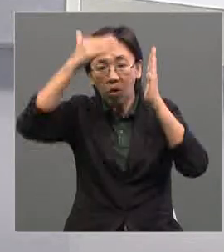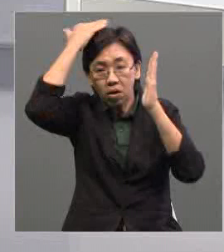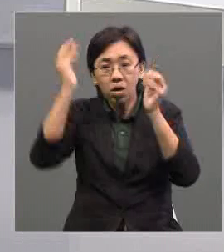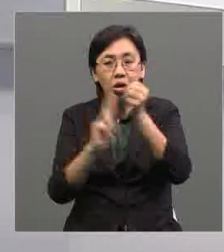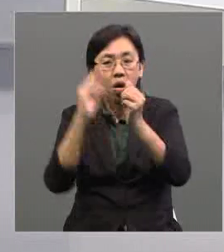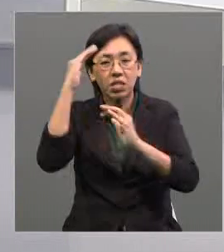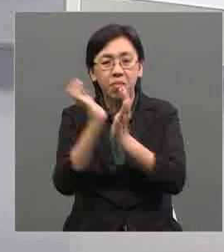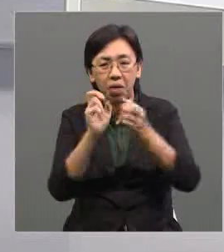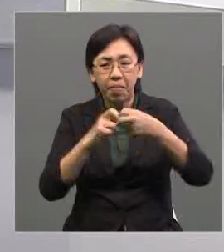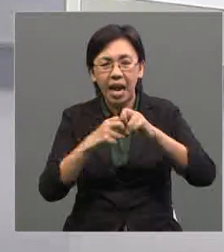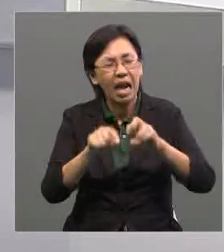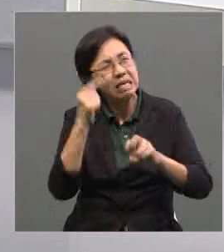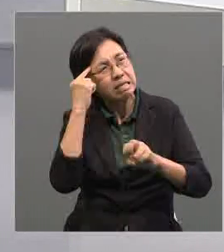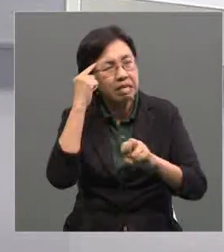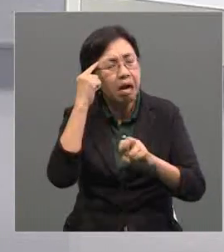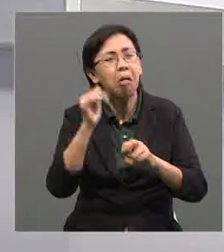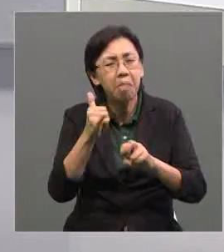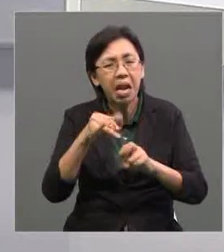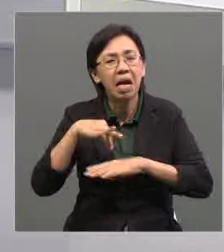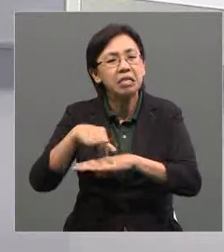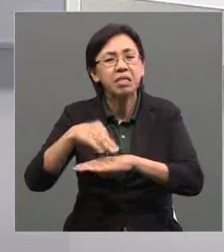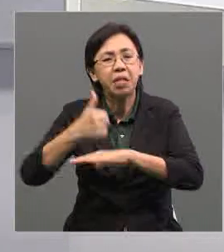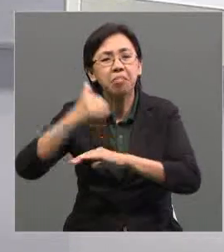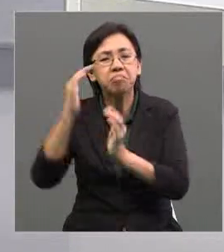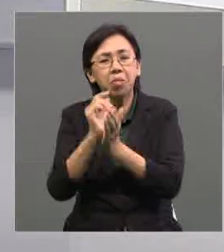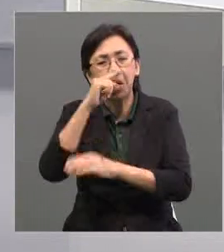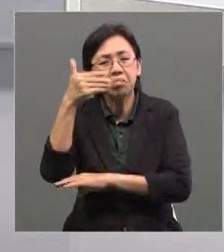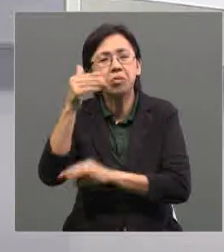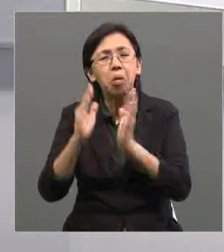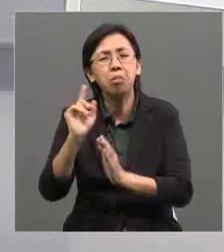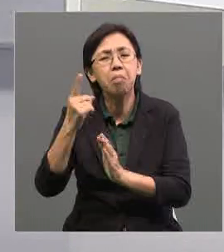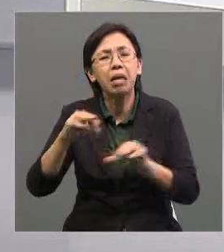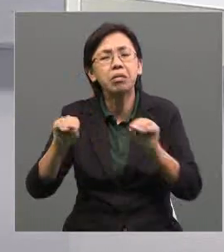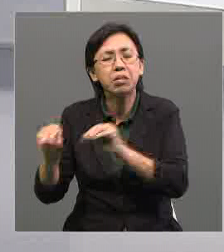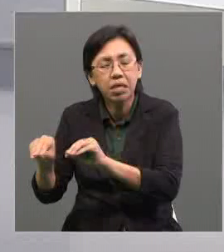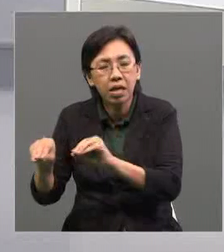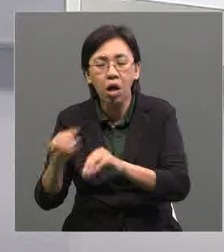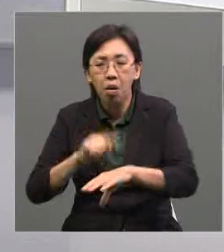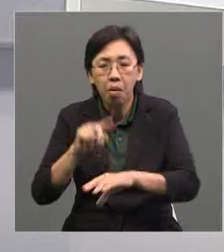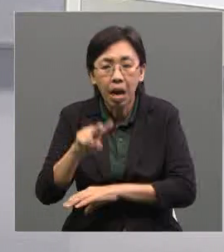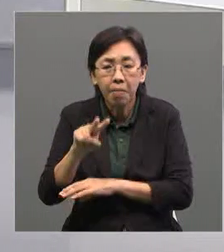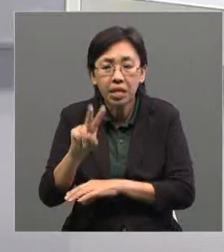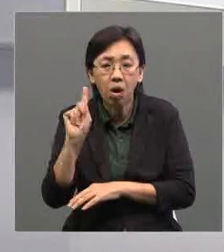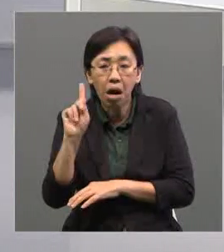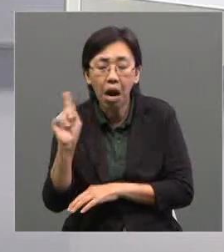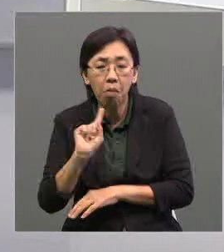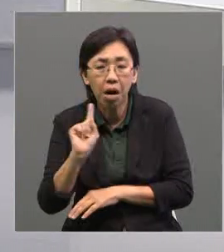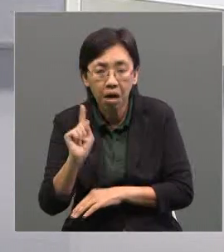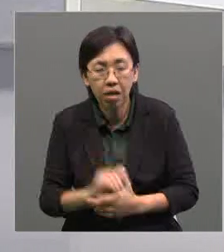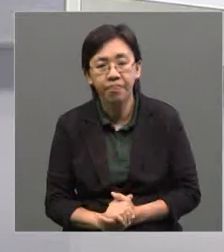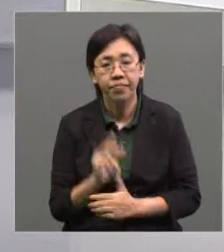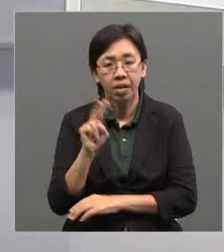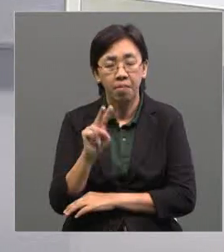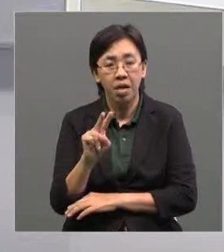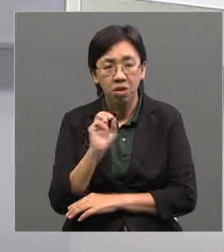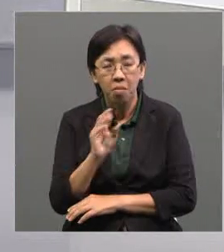น่าจะต้องเลหรเปล่าพอมาถึงช่วงบยที่มีการประชุมเนี่ยประชุมเริ่มประมาณสัก 14นนิดๆข่าวก็เริ่มออกมาเริ่มออก